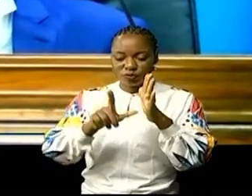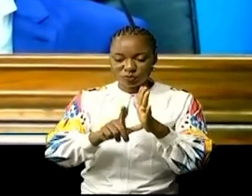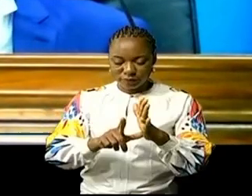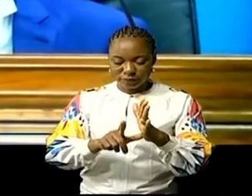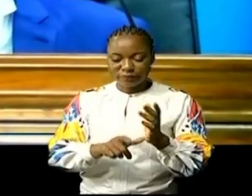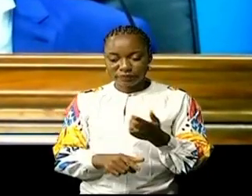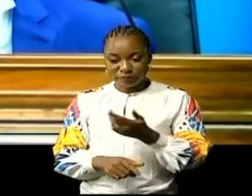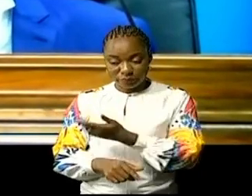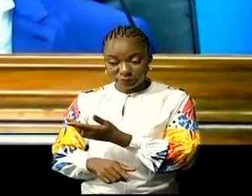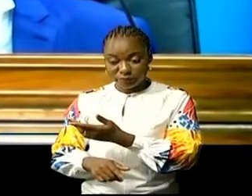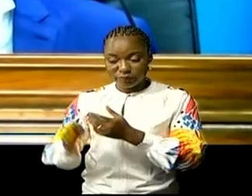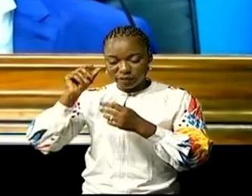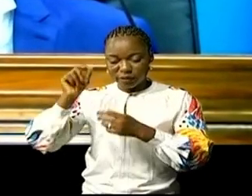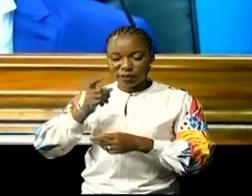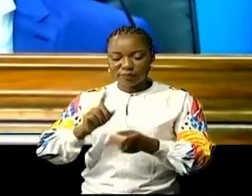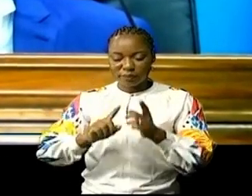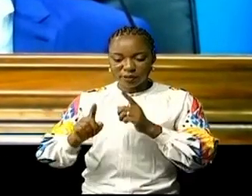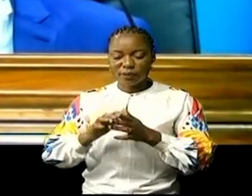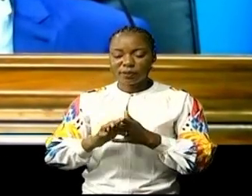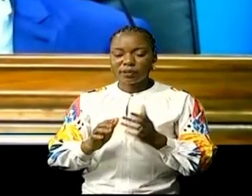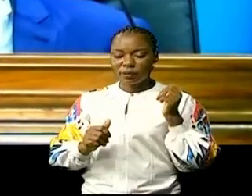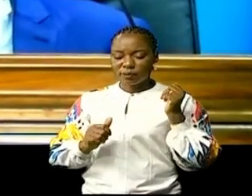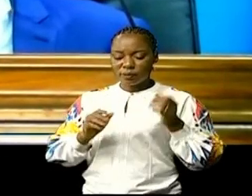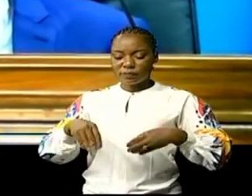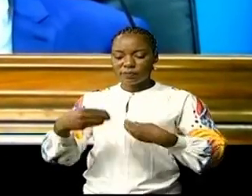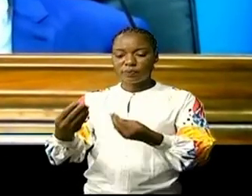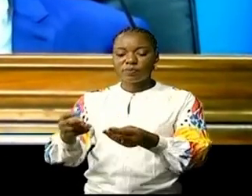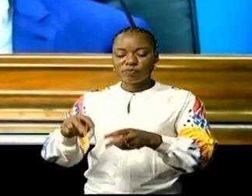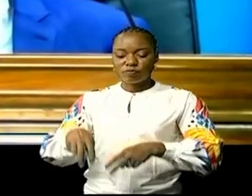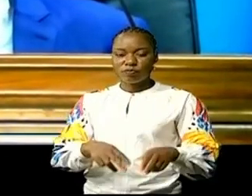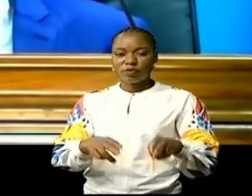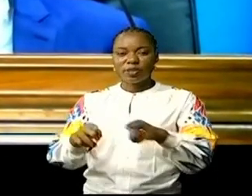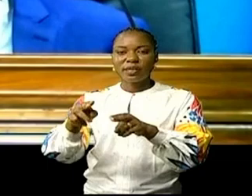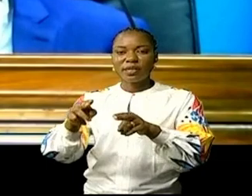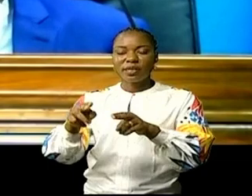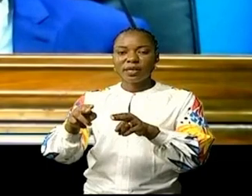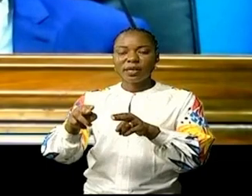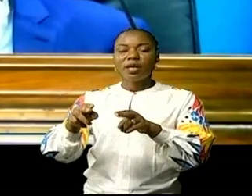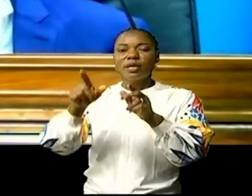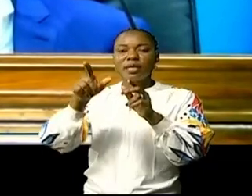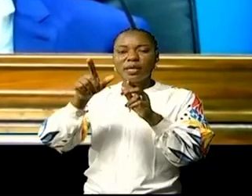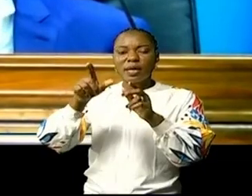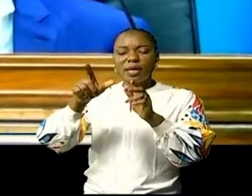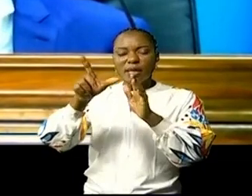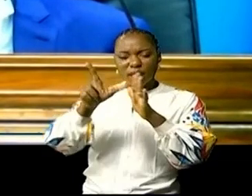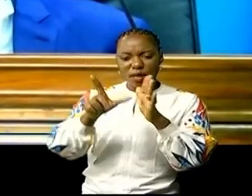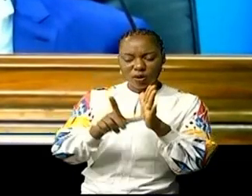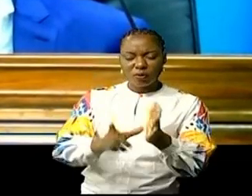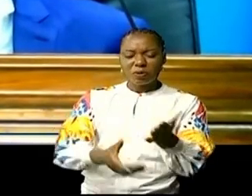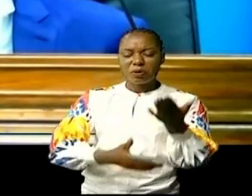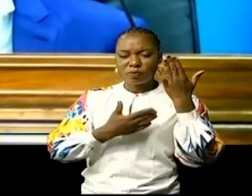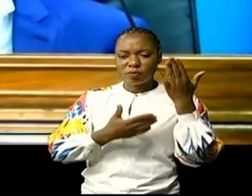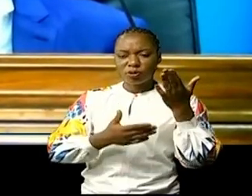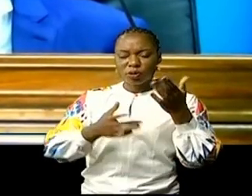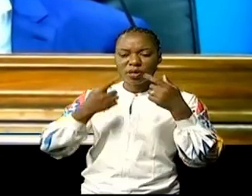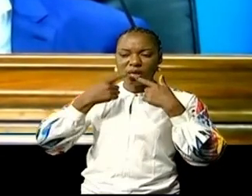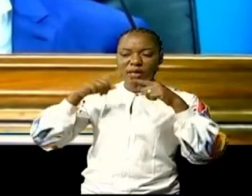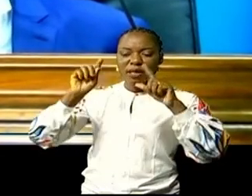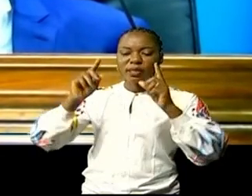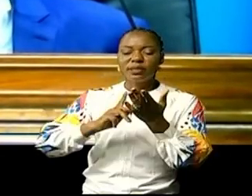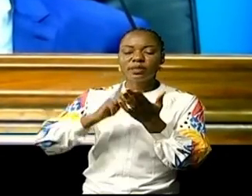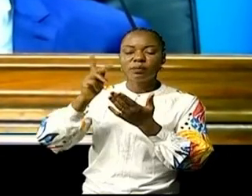gouvernement provincial les moyens législatifs nécessaires à la réussite de son